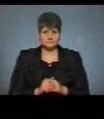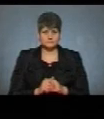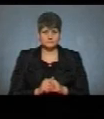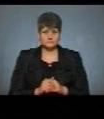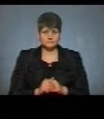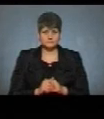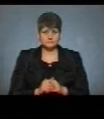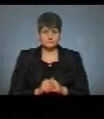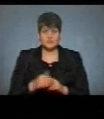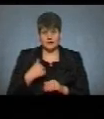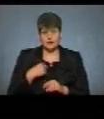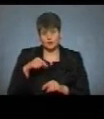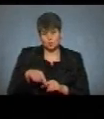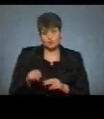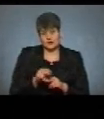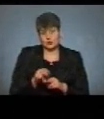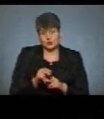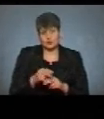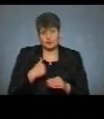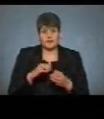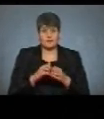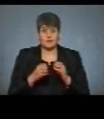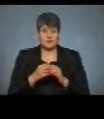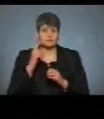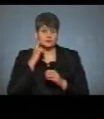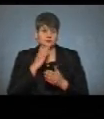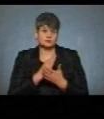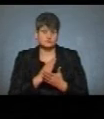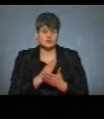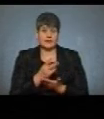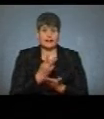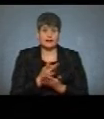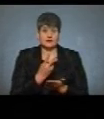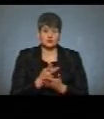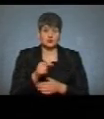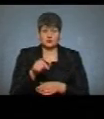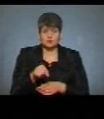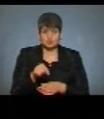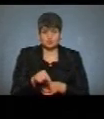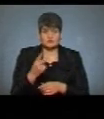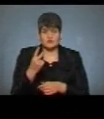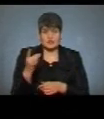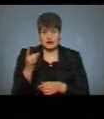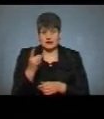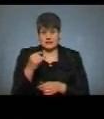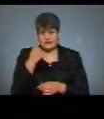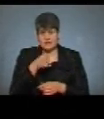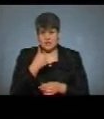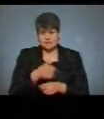Я тут лікуюся, тому що в мене проблеми з слухом і лежу тут 2 рази на